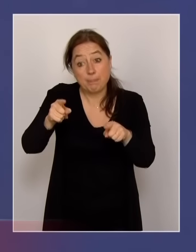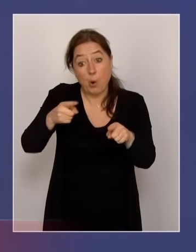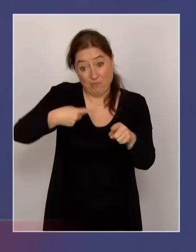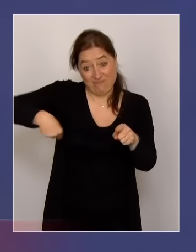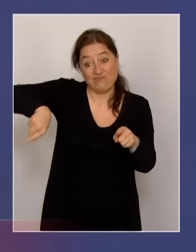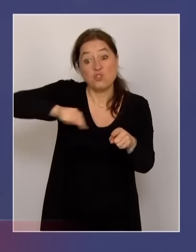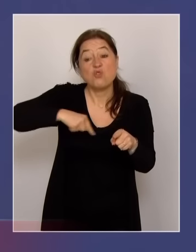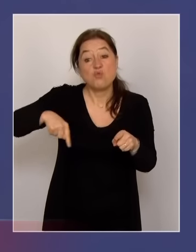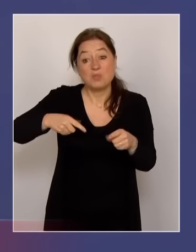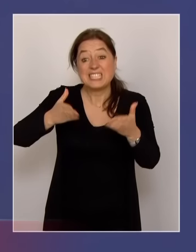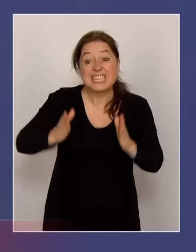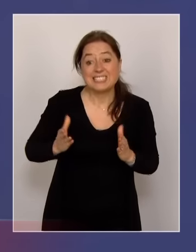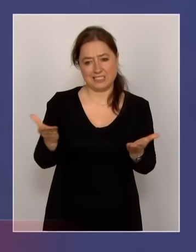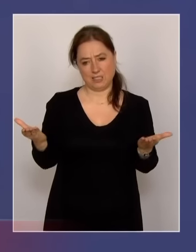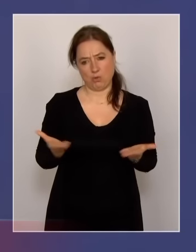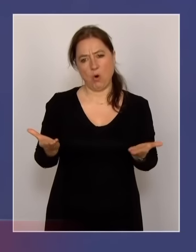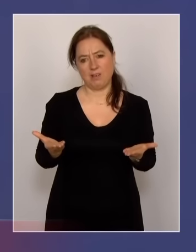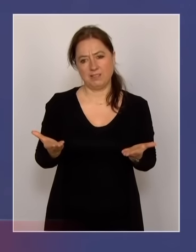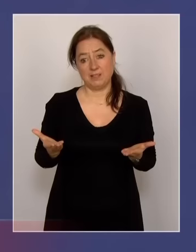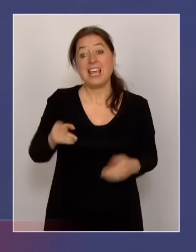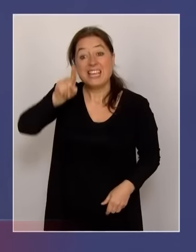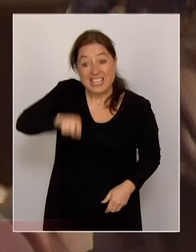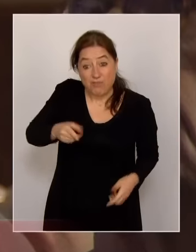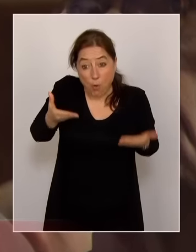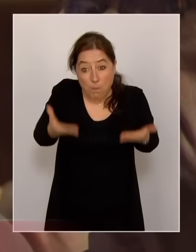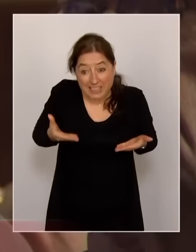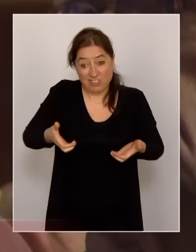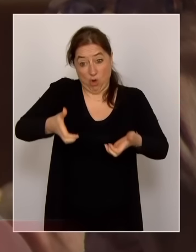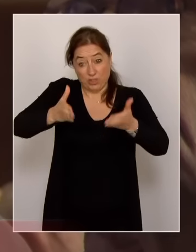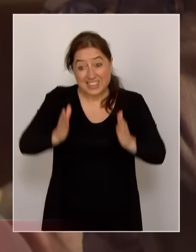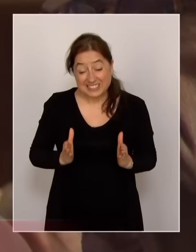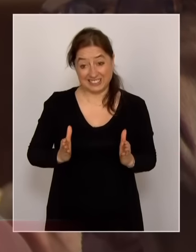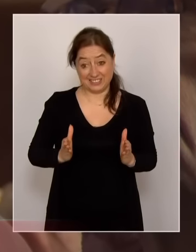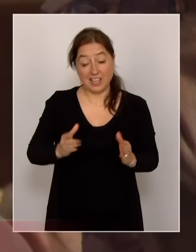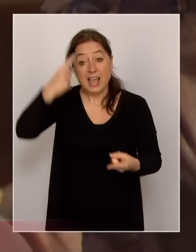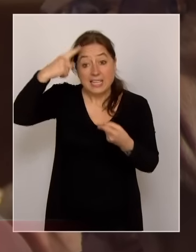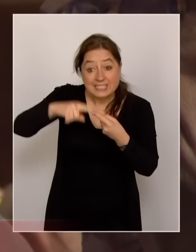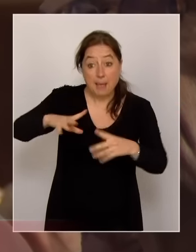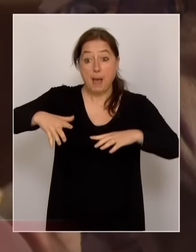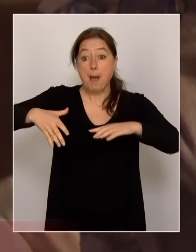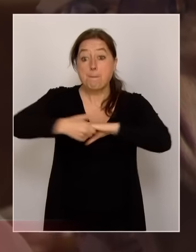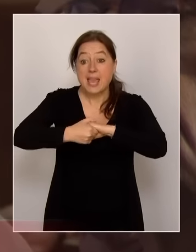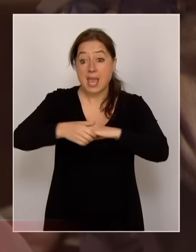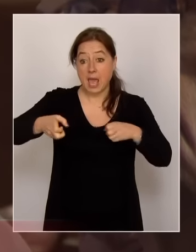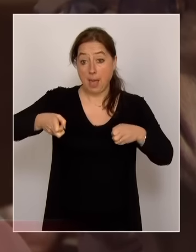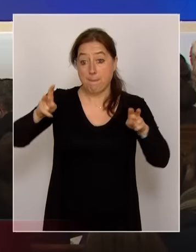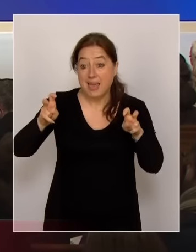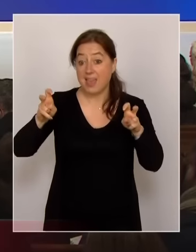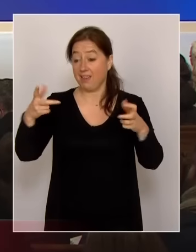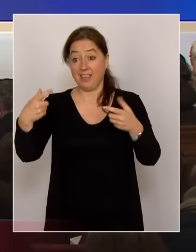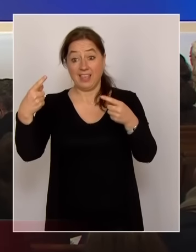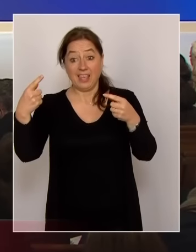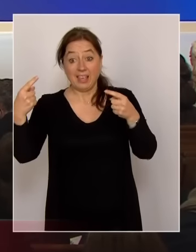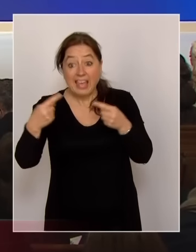maintenant. Parce que c'est aujourd'hui que se joue la question de la paix et de la guerre sur notre continent et de notre capacité